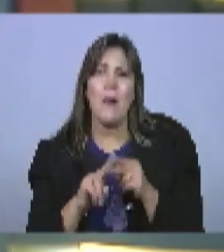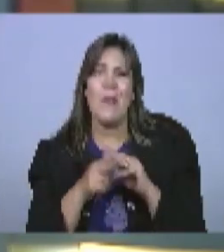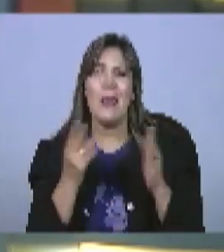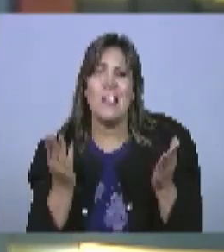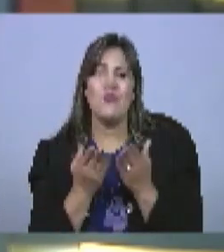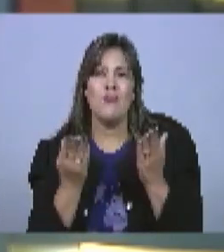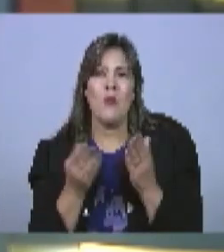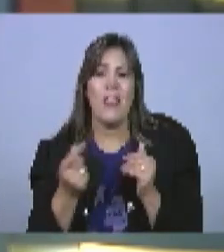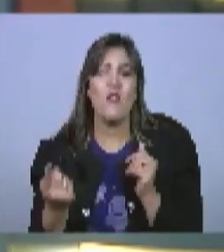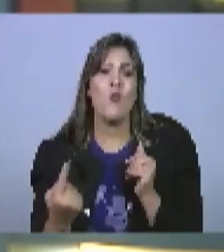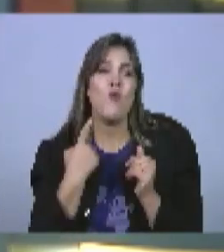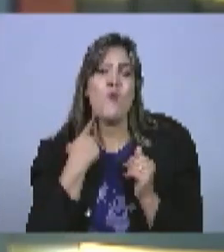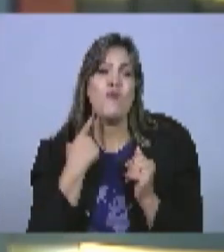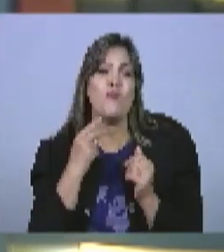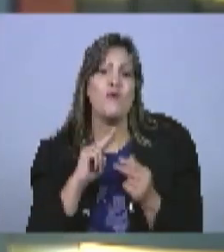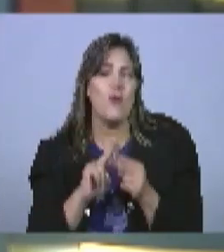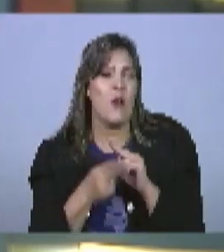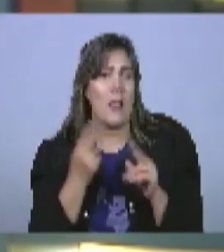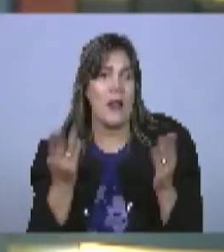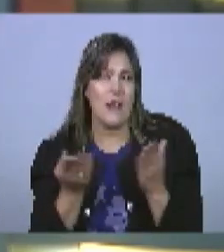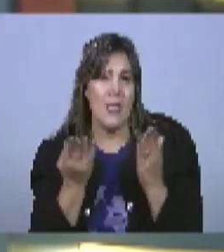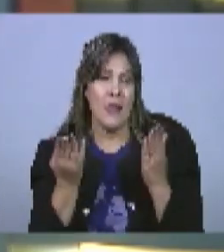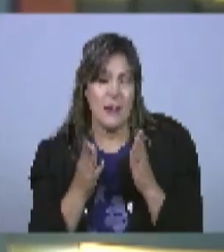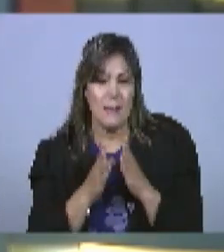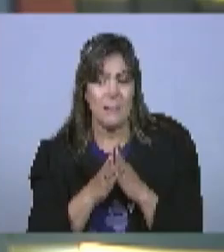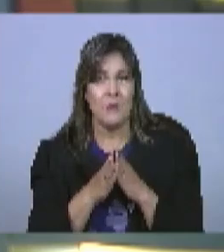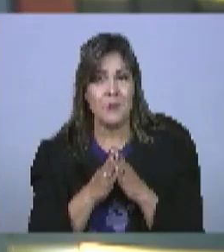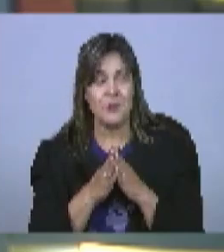اي خسائر لا ماديه ولا